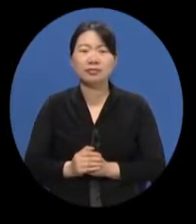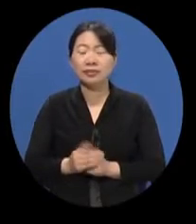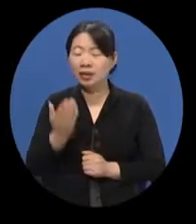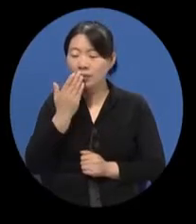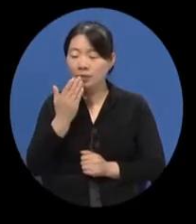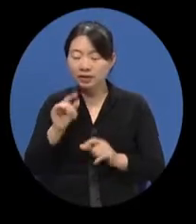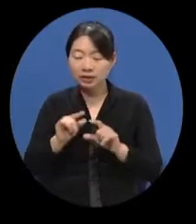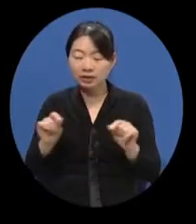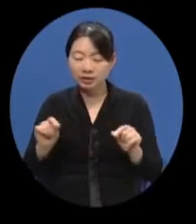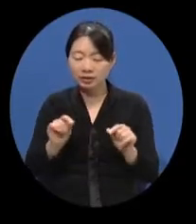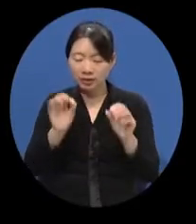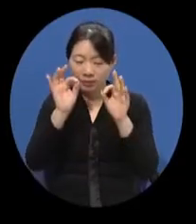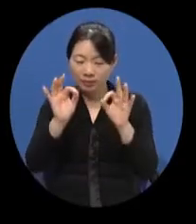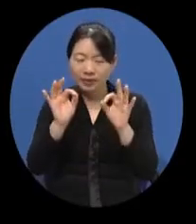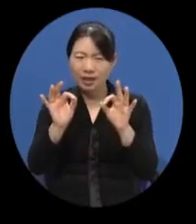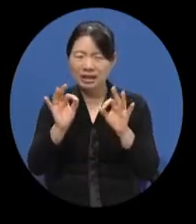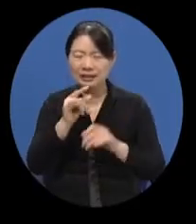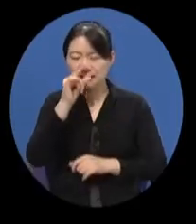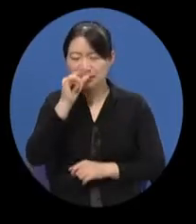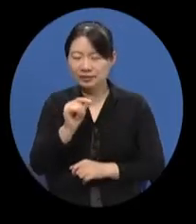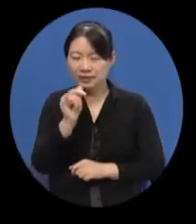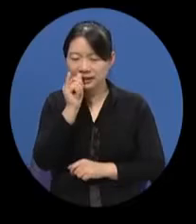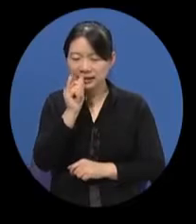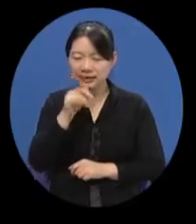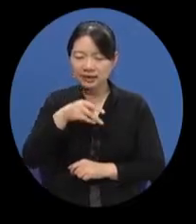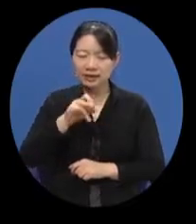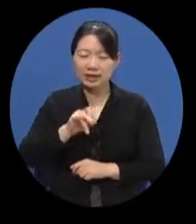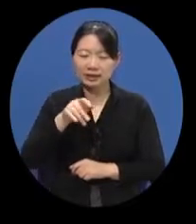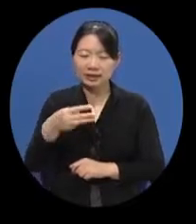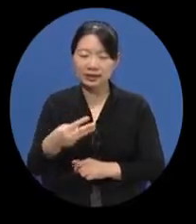먹는 것 앞에선 한없이 예민해진다는 상기리.